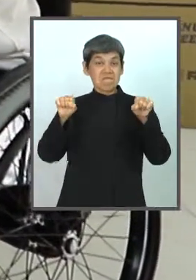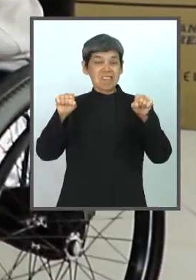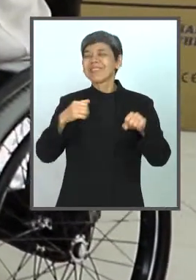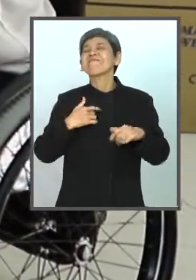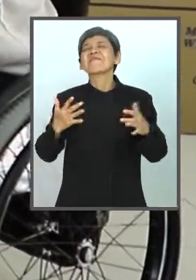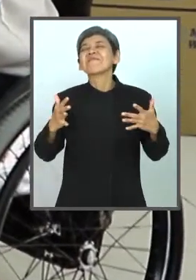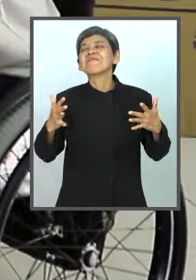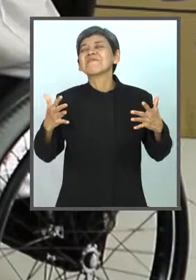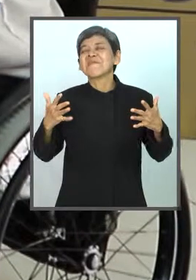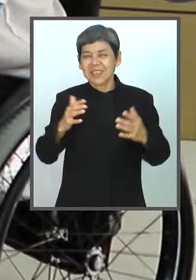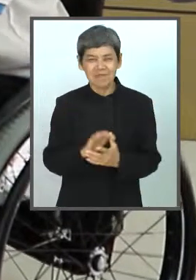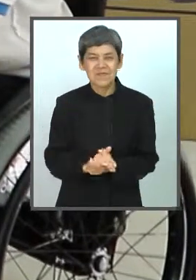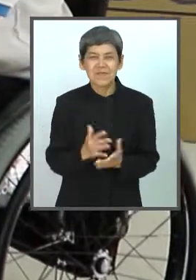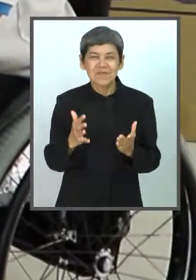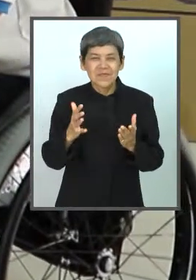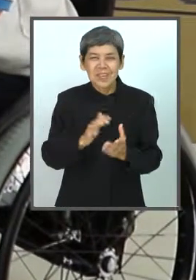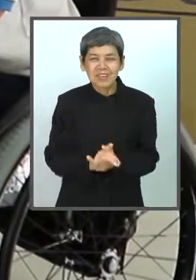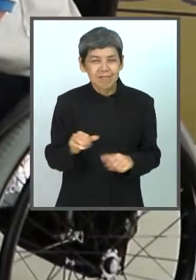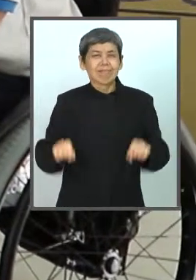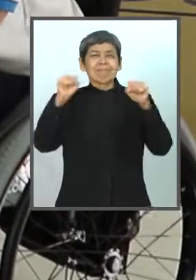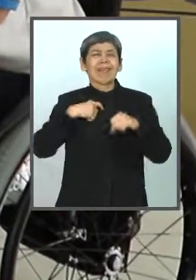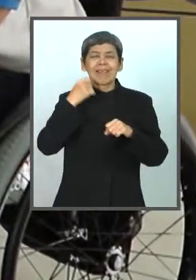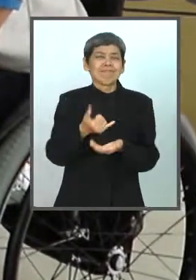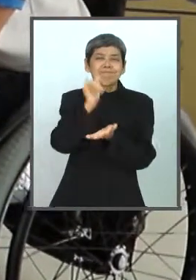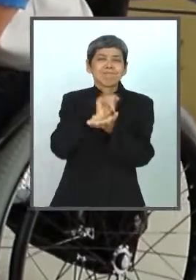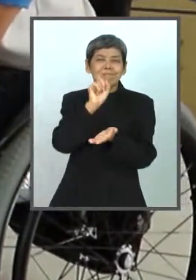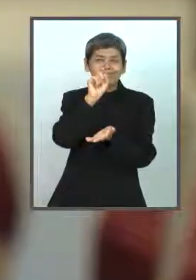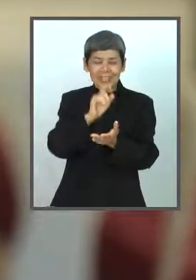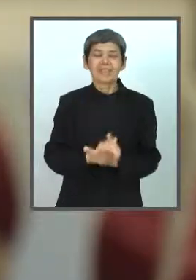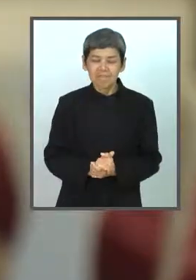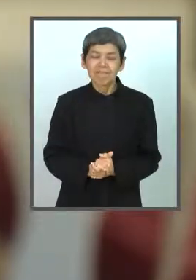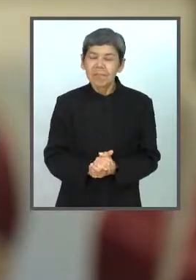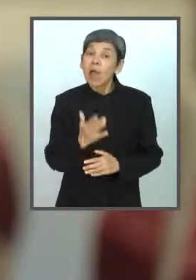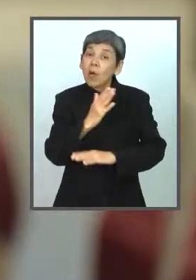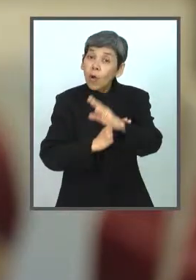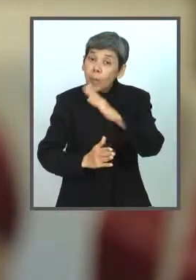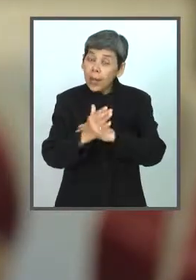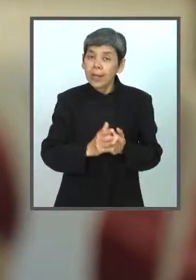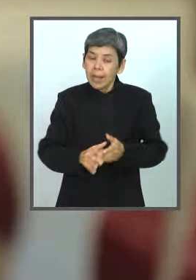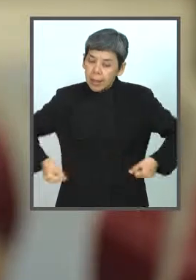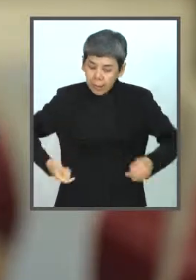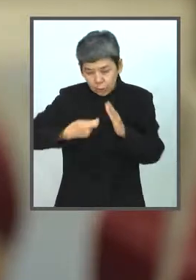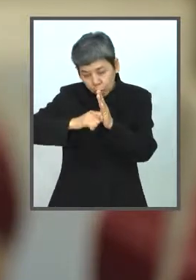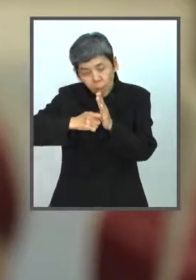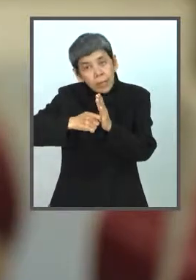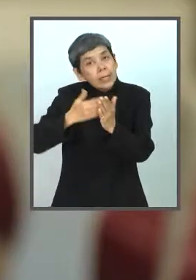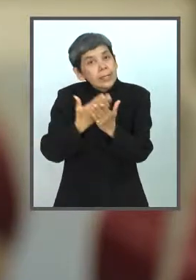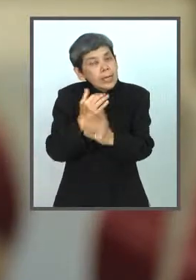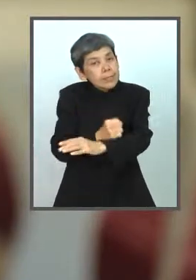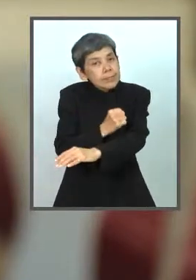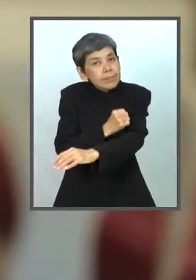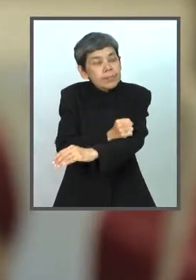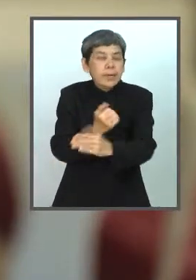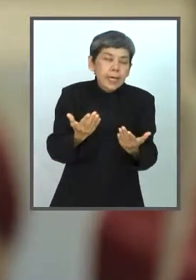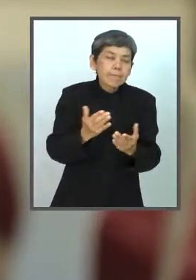ไม่มีไม่มียกไม่ได้เดี๋ยวหงายท้องเลย ครับผมแล้วอย่างผู้พิการที่เอารถเข็นมาช่วยเช่านี่พี่คิดค่าแรงหรือ